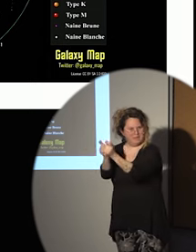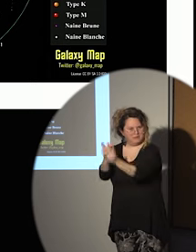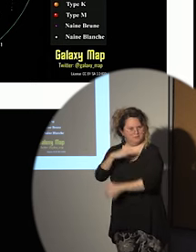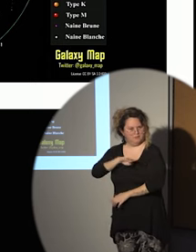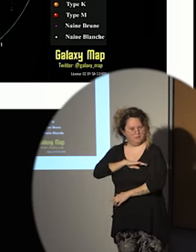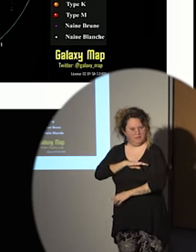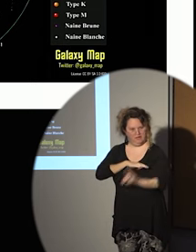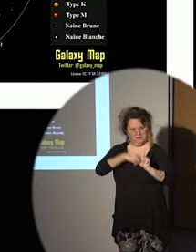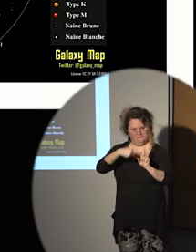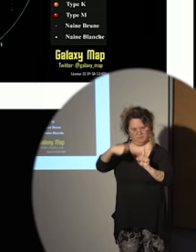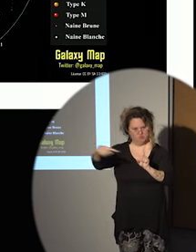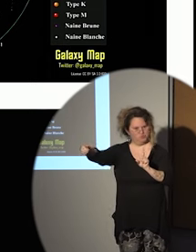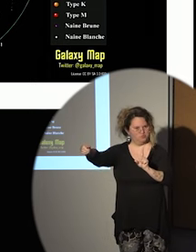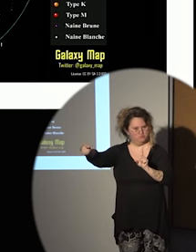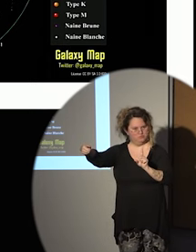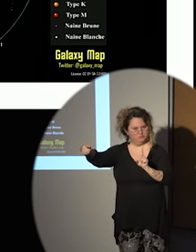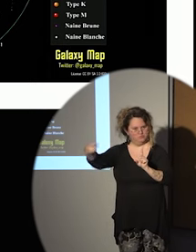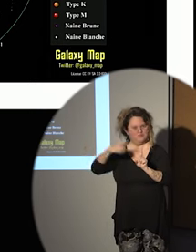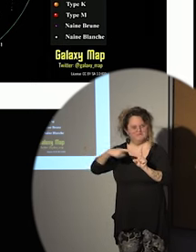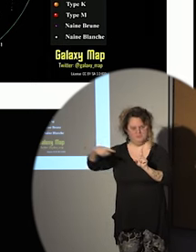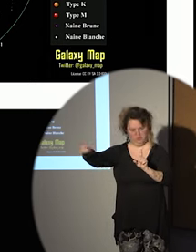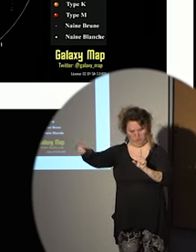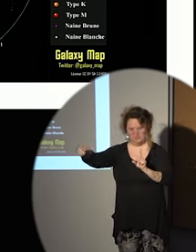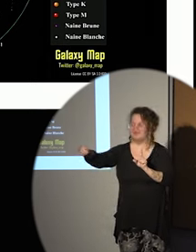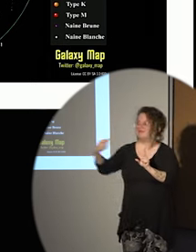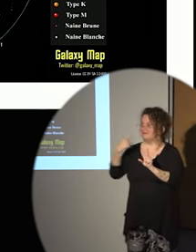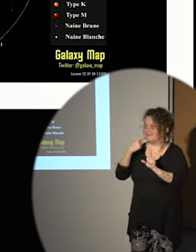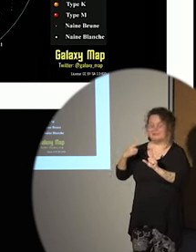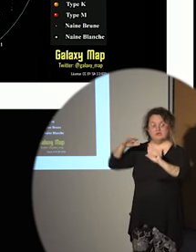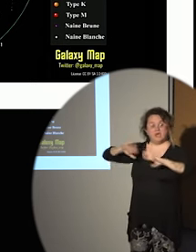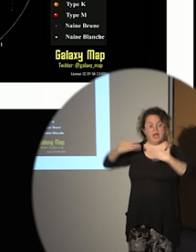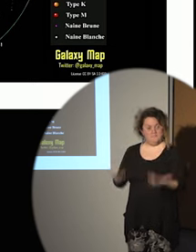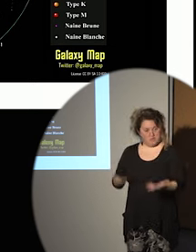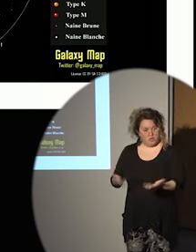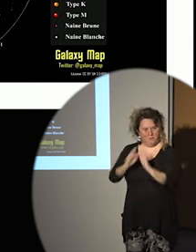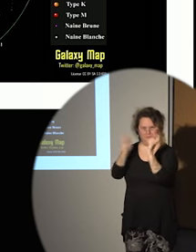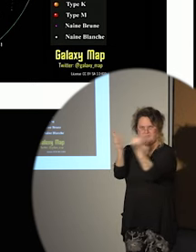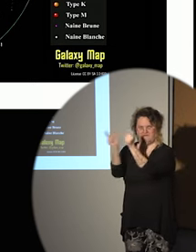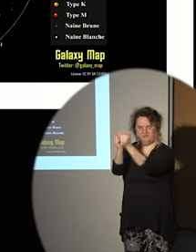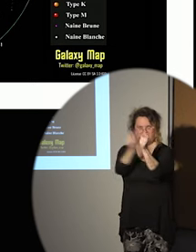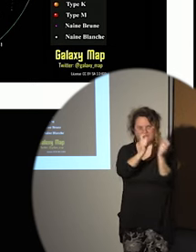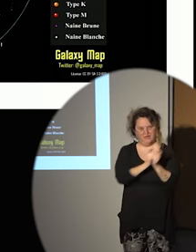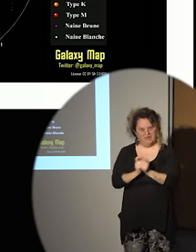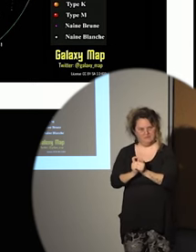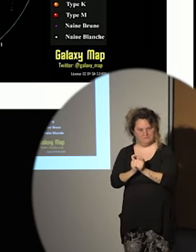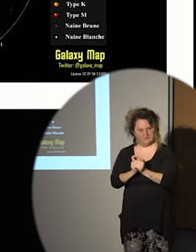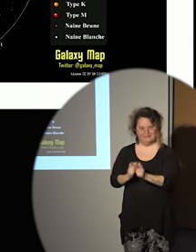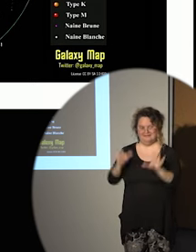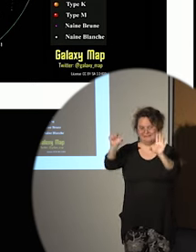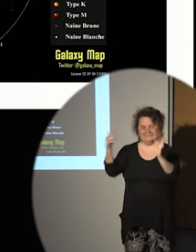Aujourd'hui, on a découvert 6000 planètes extrasolaires au moins. Et on a découvert plus de